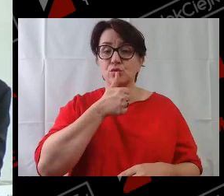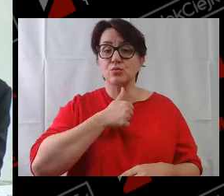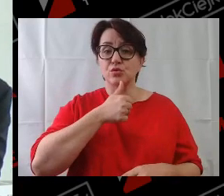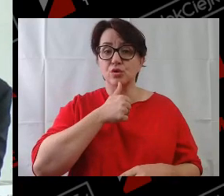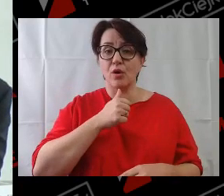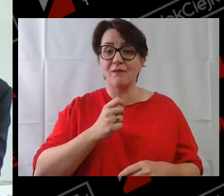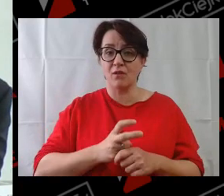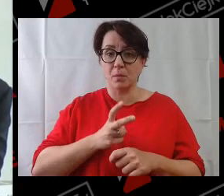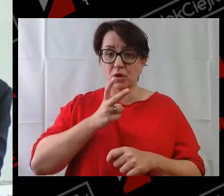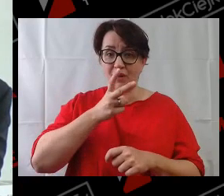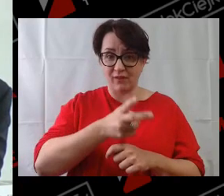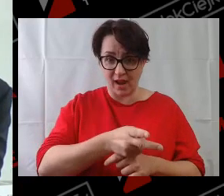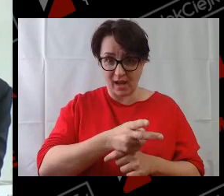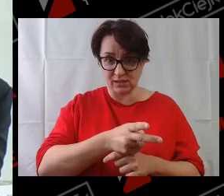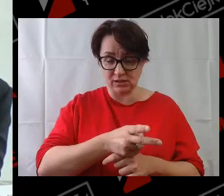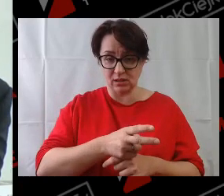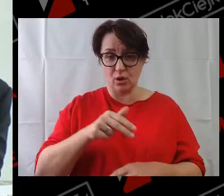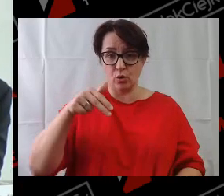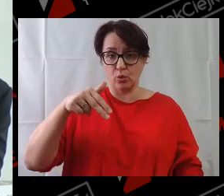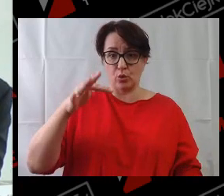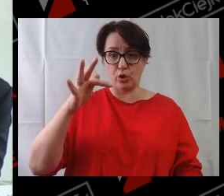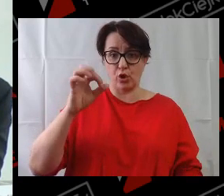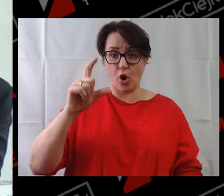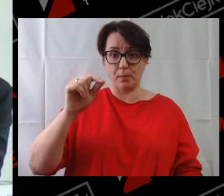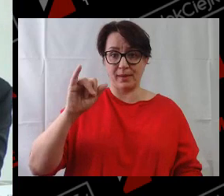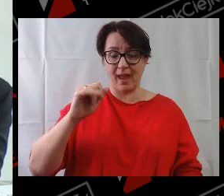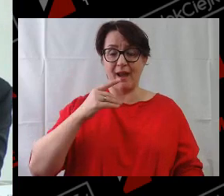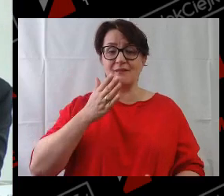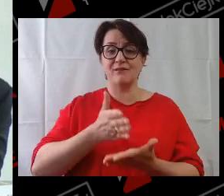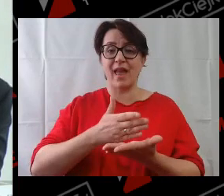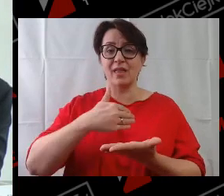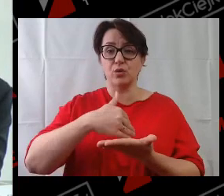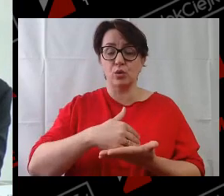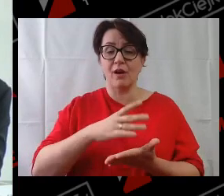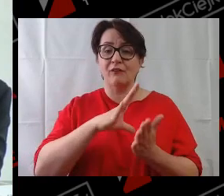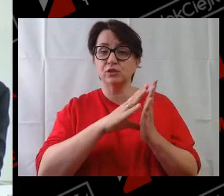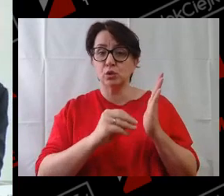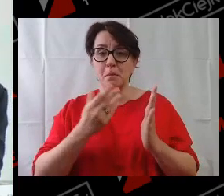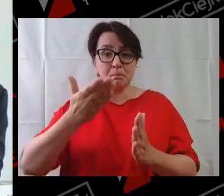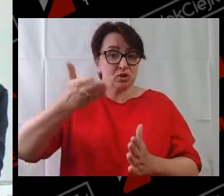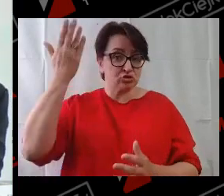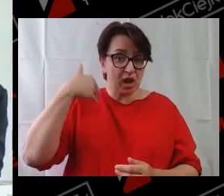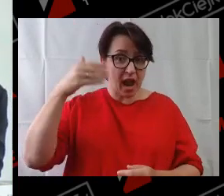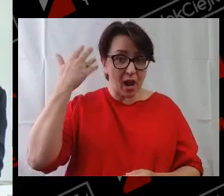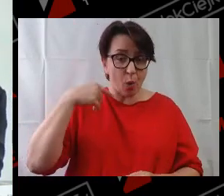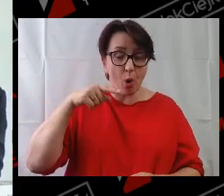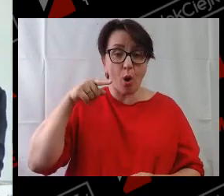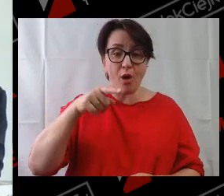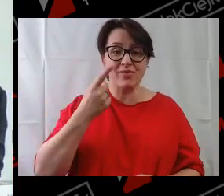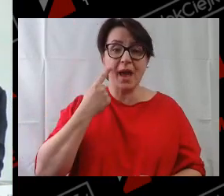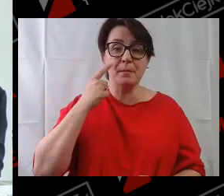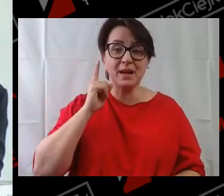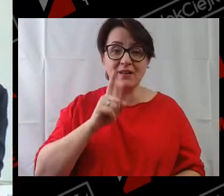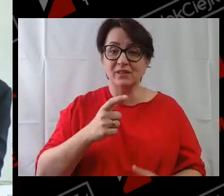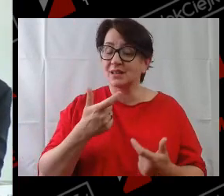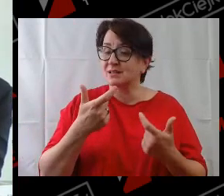wprowadzić utopię szymela z przeszłości który naprawdę Naprawdę